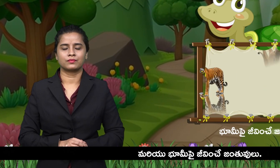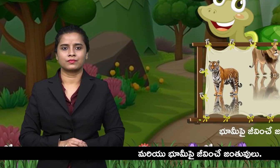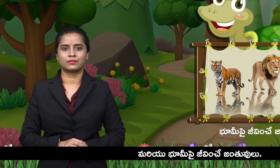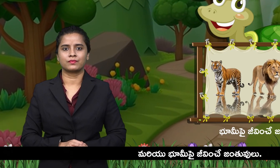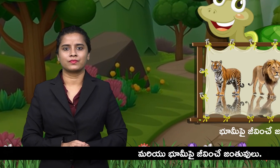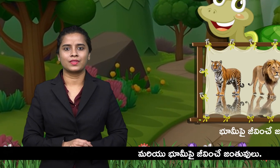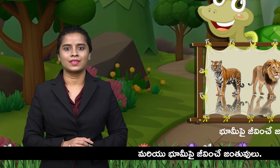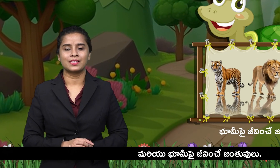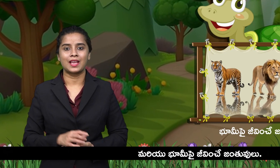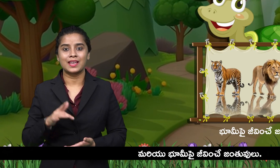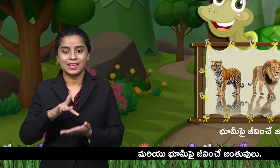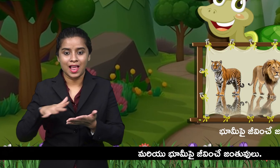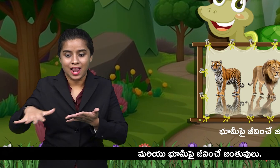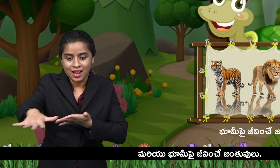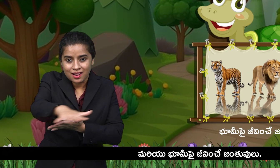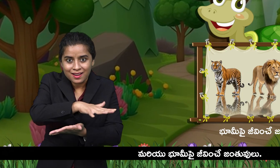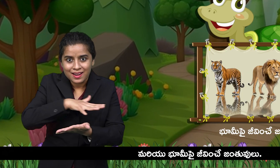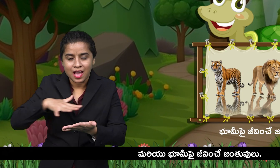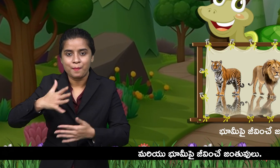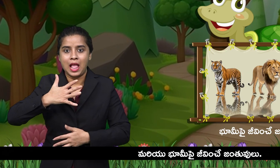మరియు భూమిపై జీవించే జంతువులు.